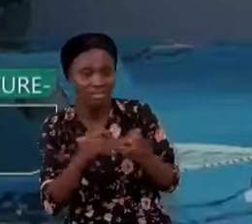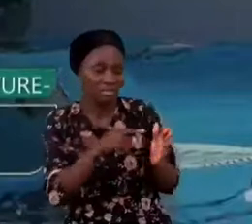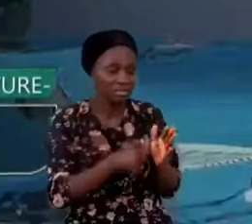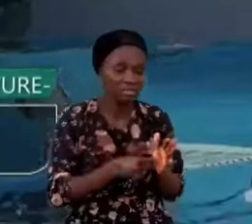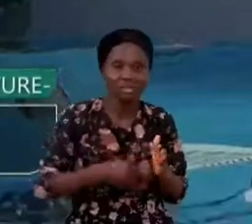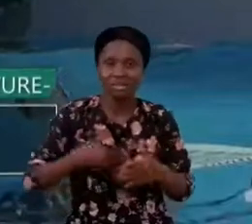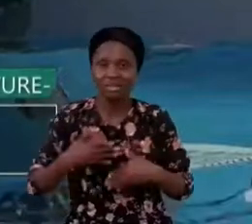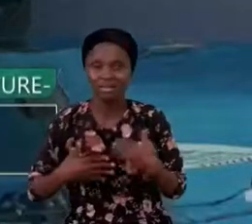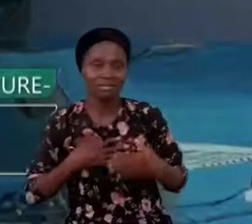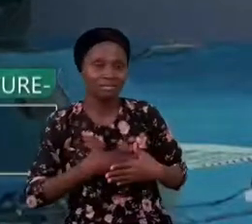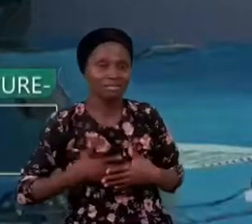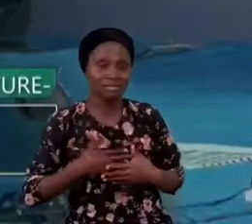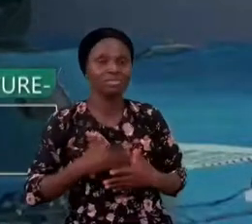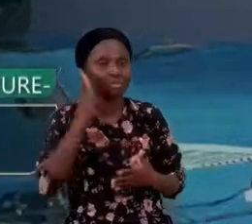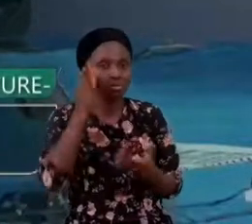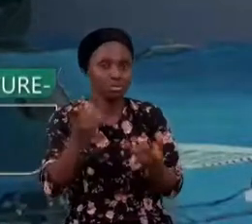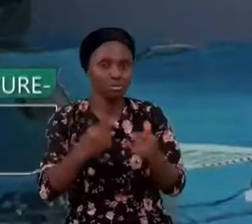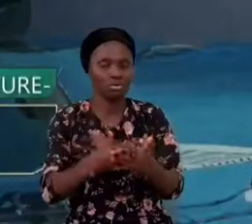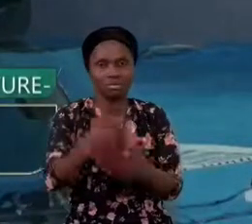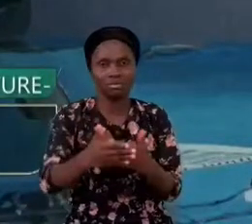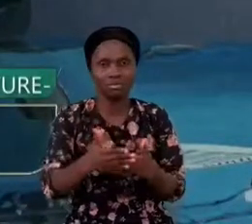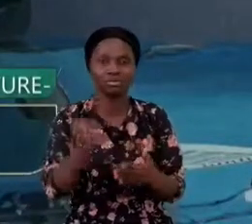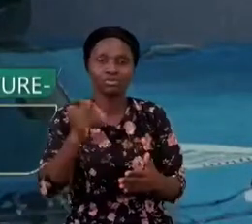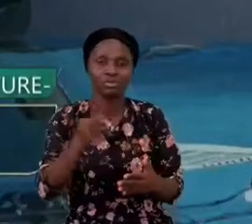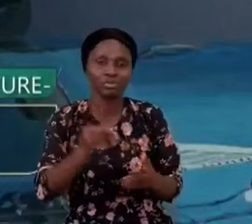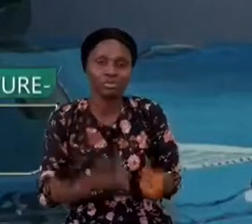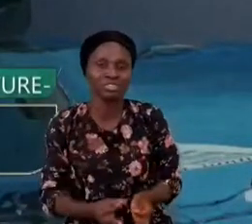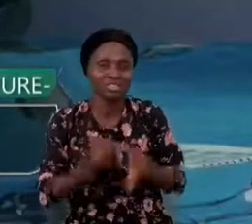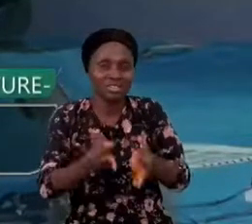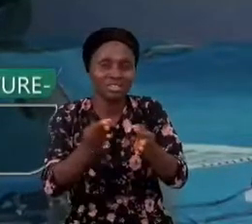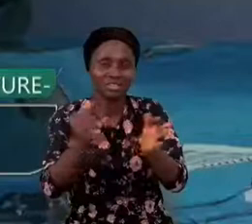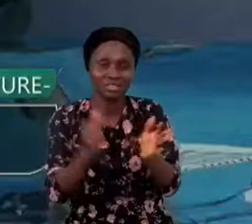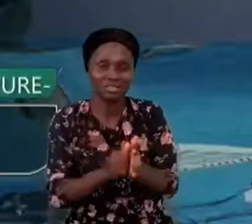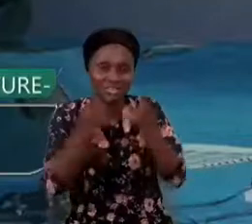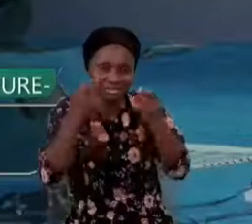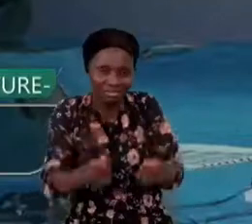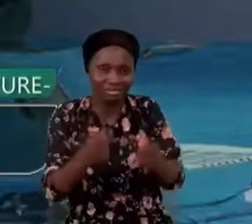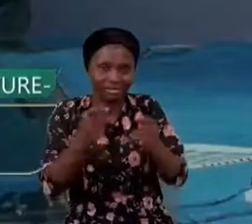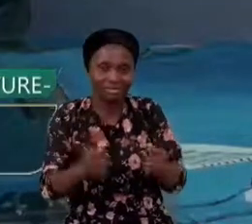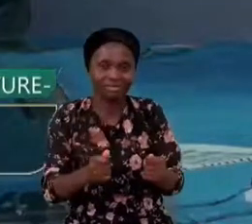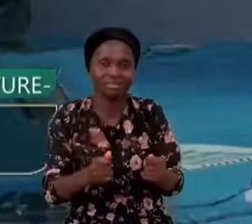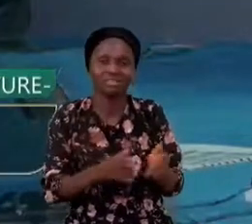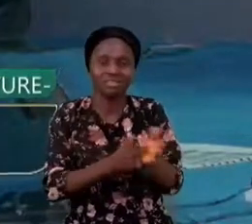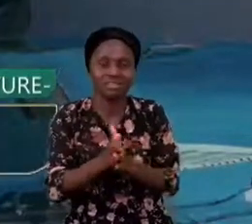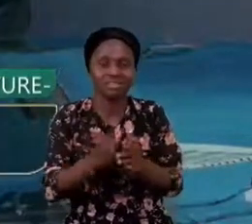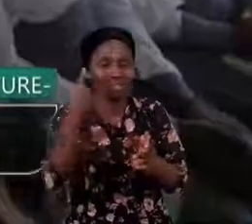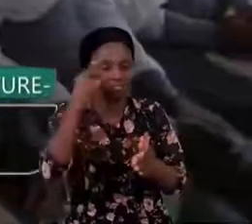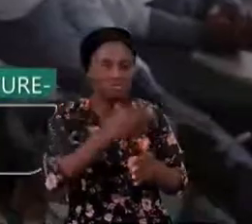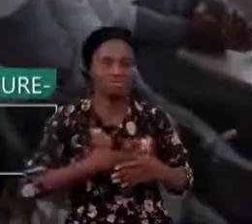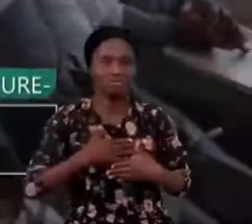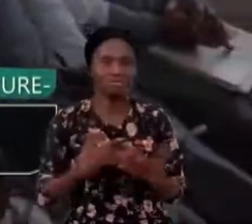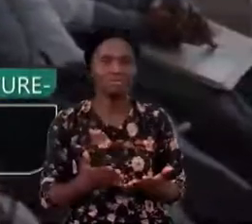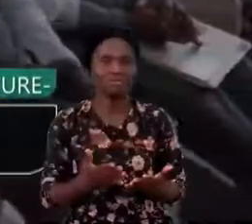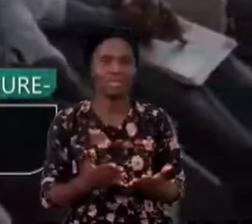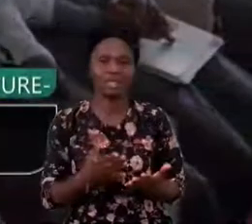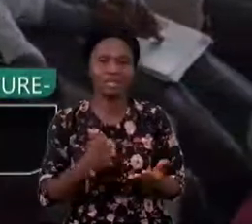meilleure discipline. Si tu n'étais pas discipliné avant et ta vie est comme ça, parce qu'il n'y a pas